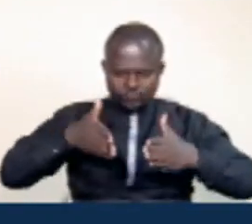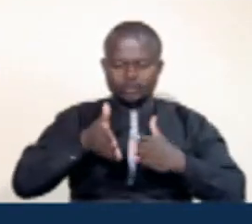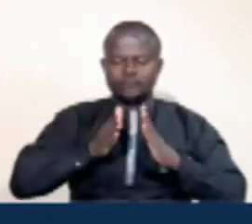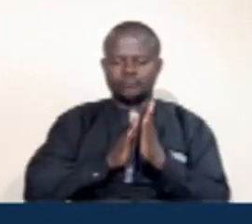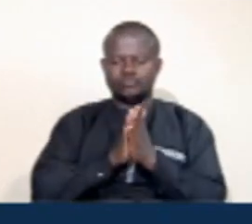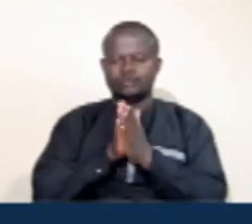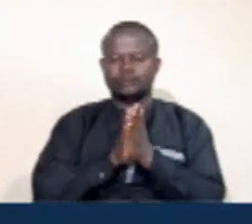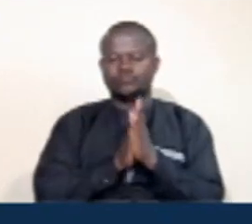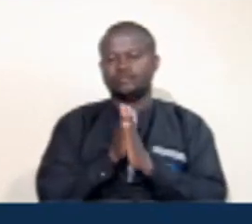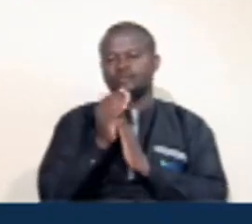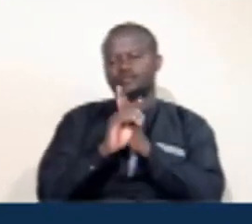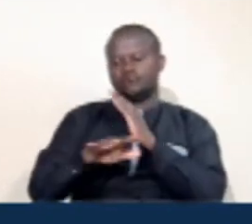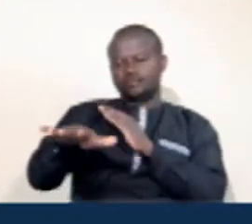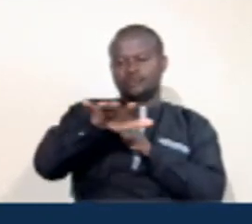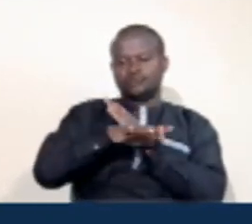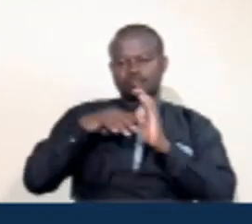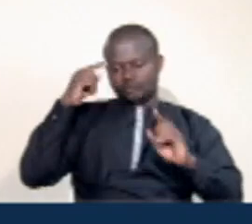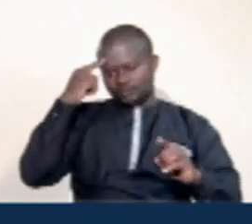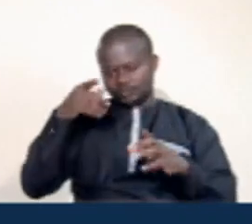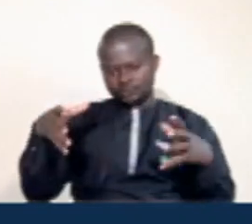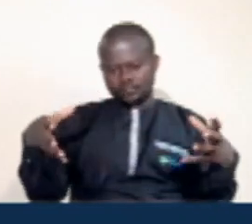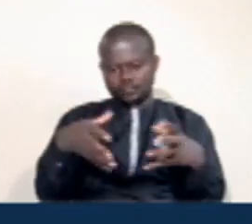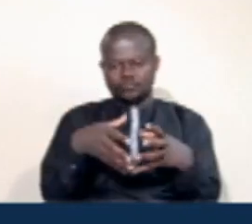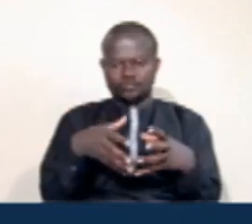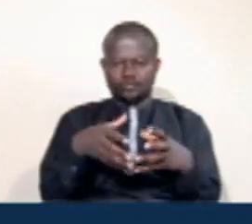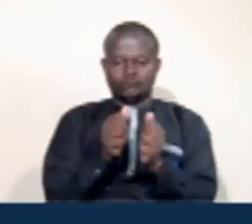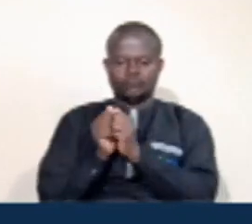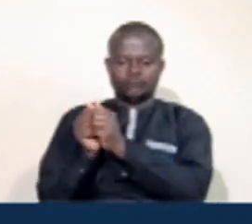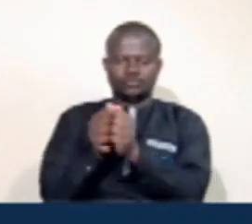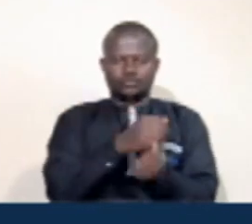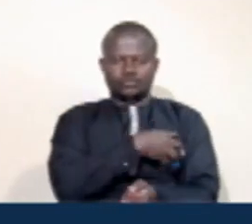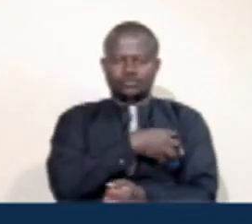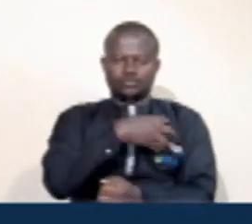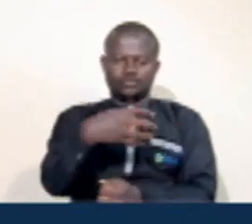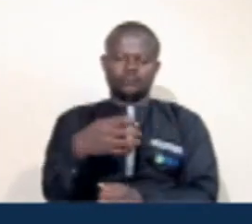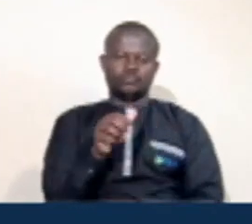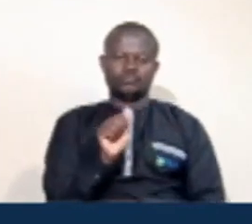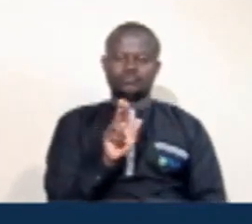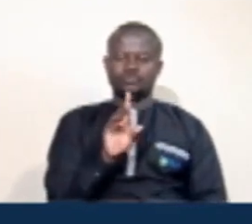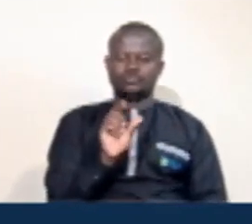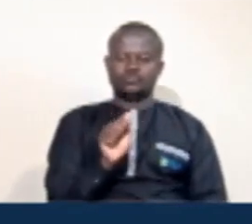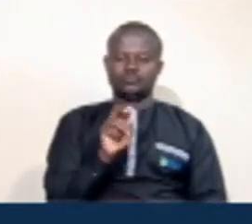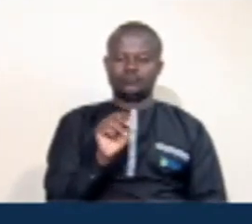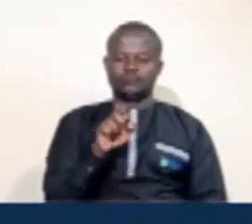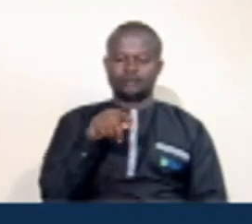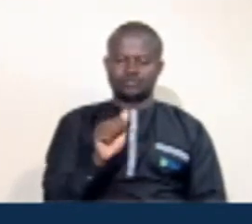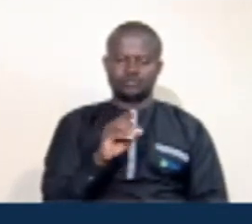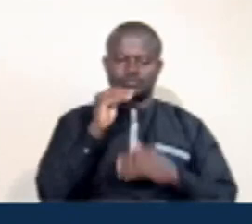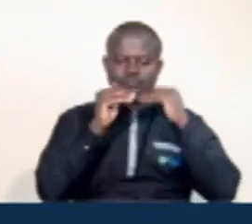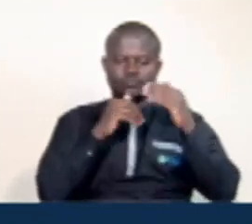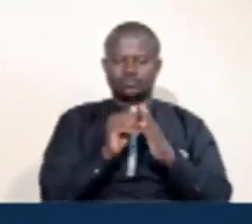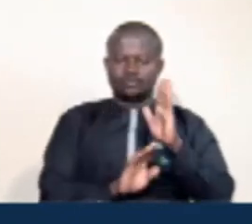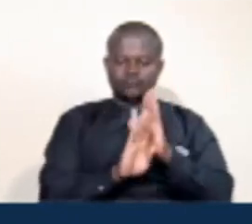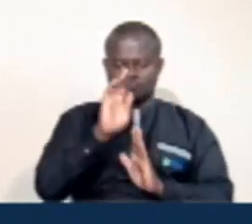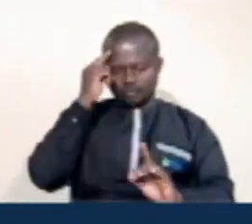muhate w'akarere ugamije kwishyira hamwe mu by'ubukungu. Audanepade n'urwego rw'iterambere rugamije guteza